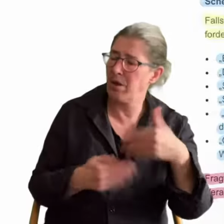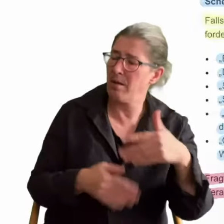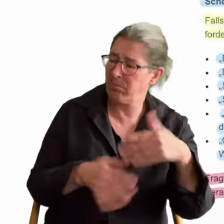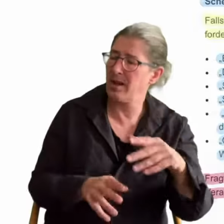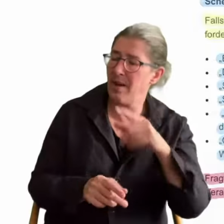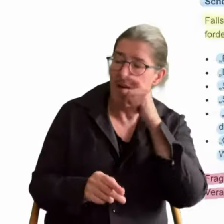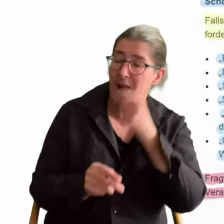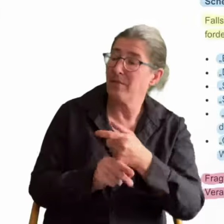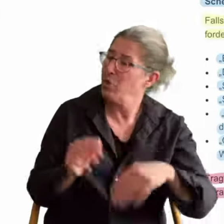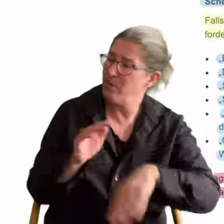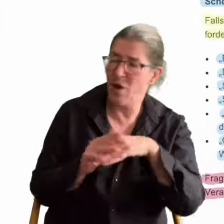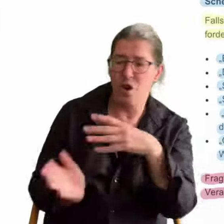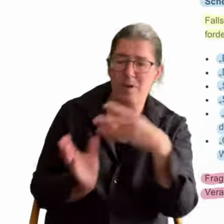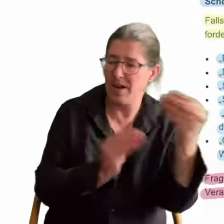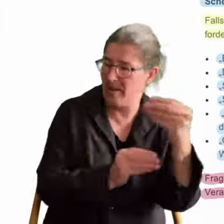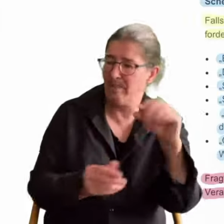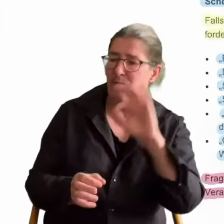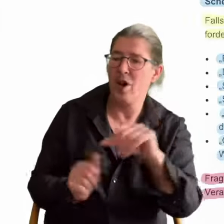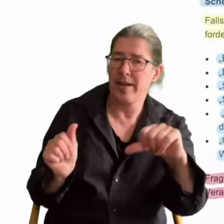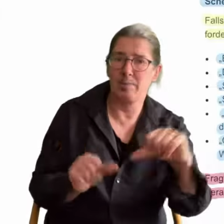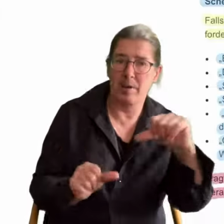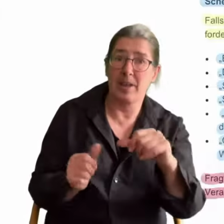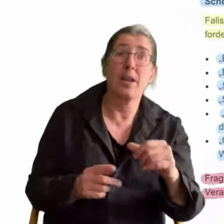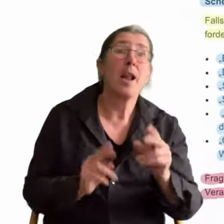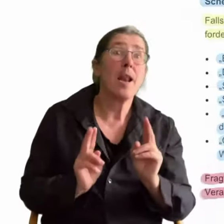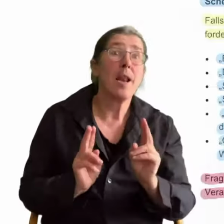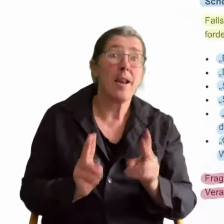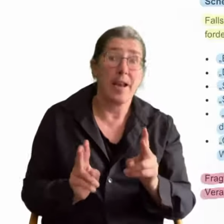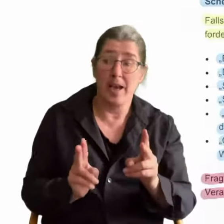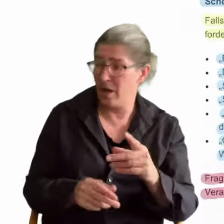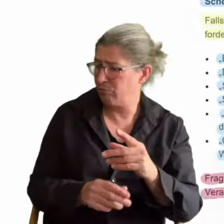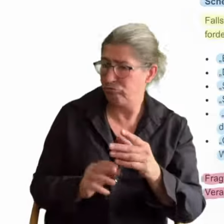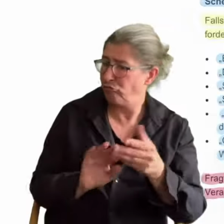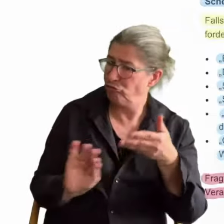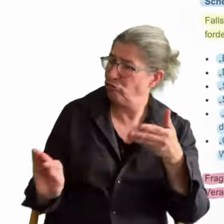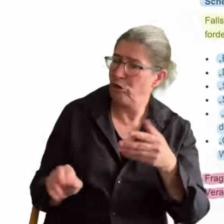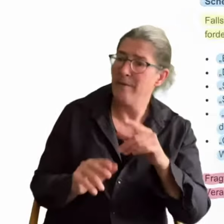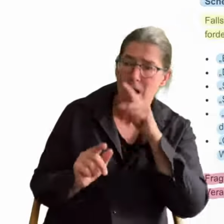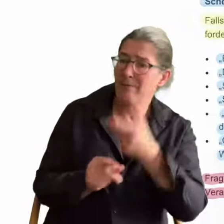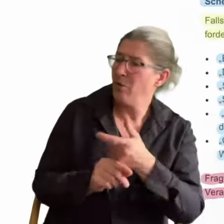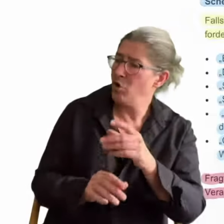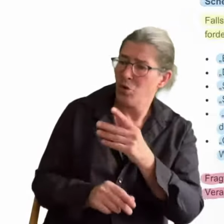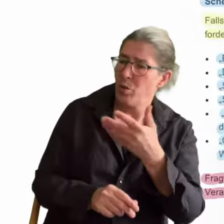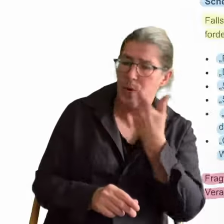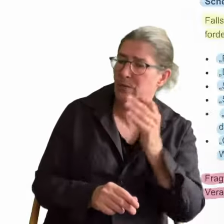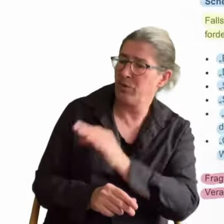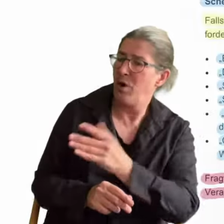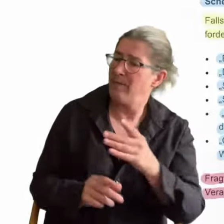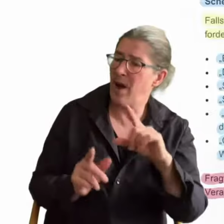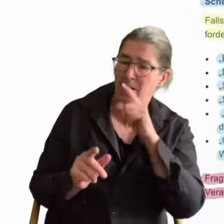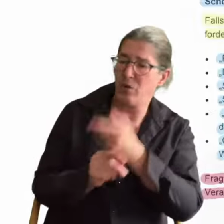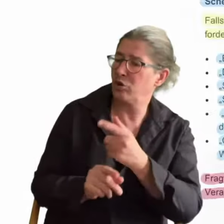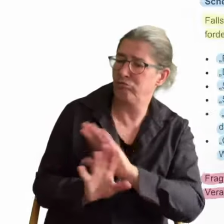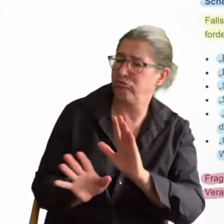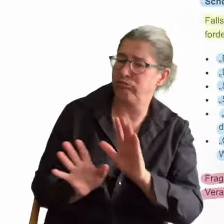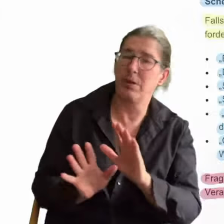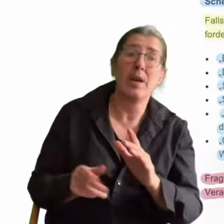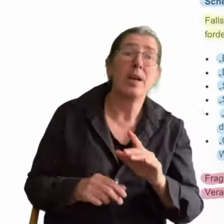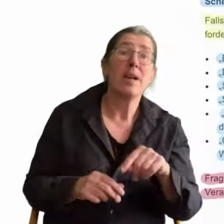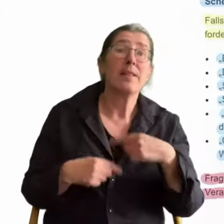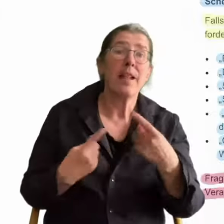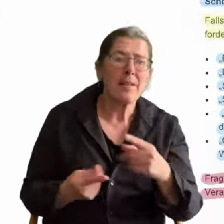verantwortung für das experiment übernimmt und die lehrer damit nichts zu tun habe mit der verantwortung und daraufhin gab viele